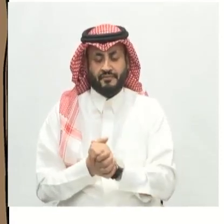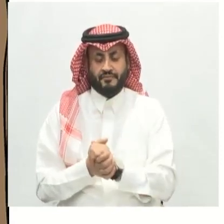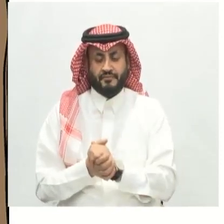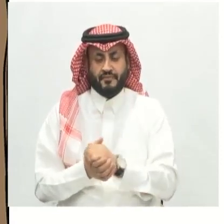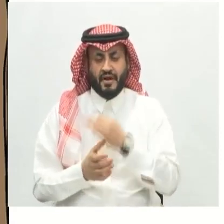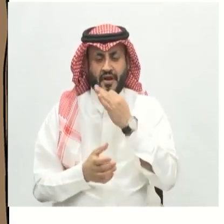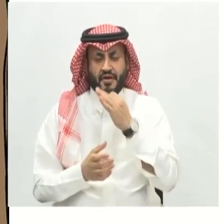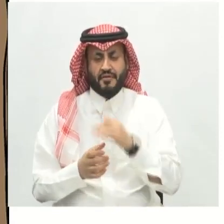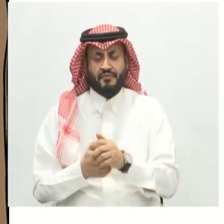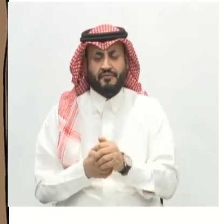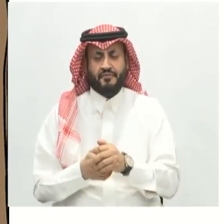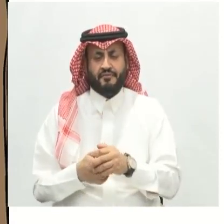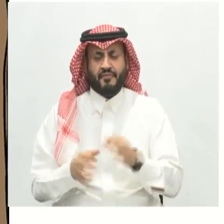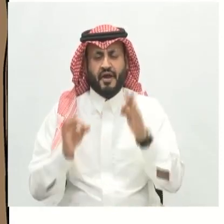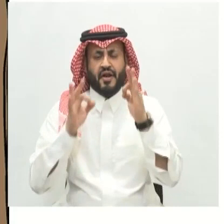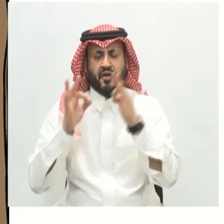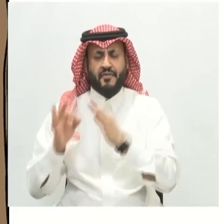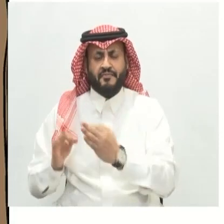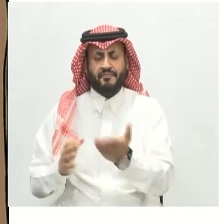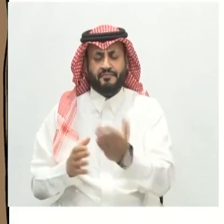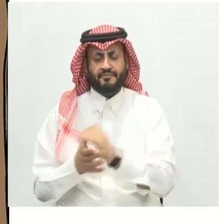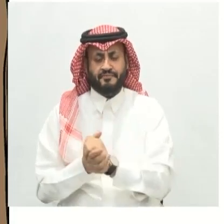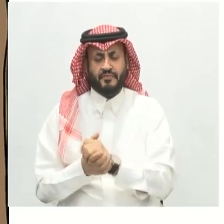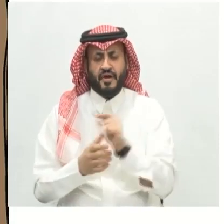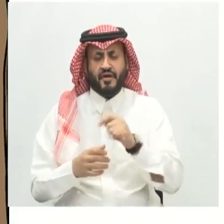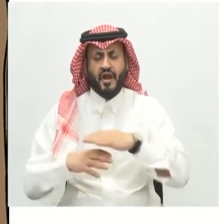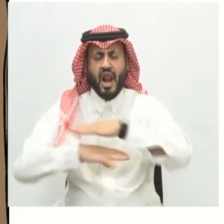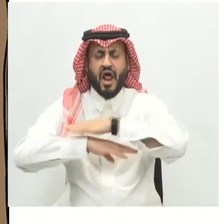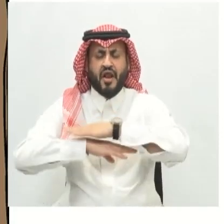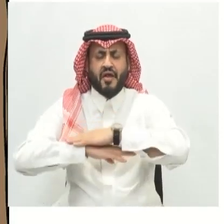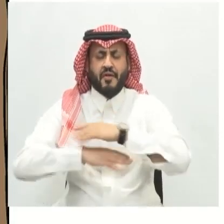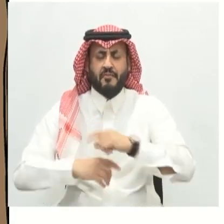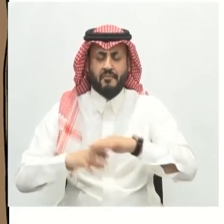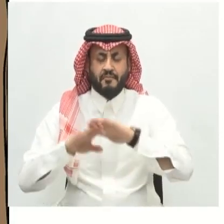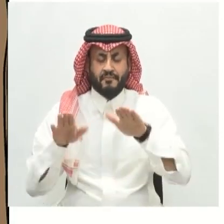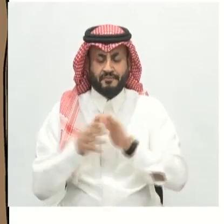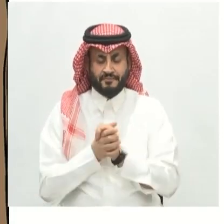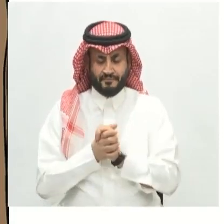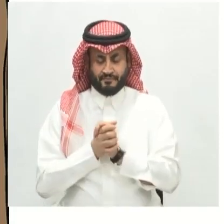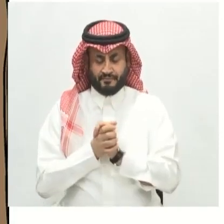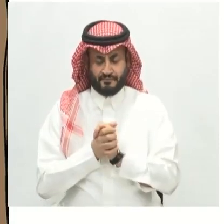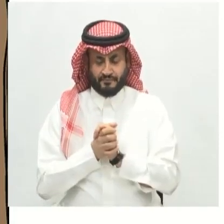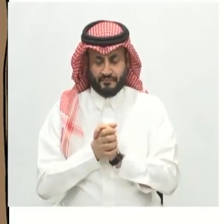تعالى وانك لعلى خلق عظيم